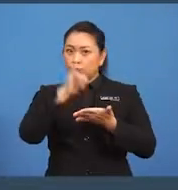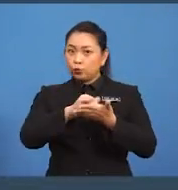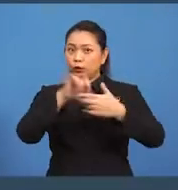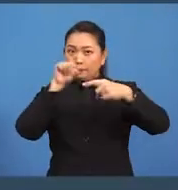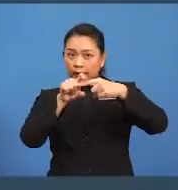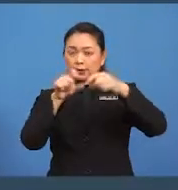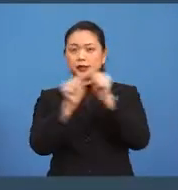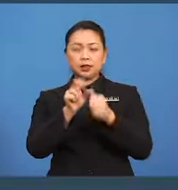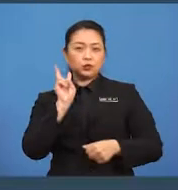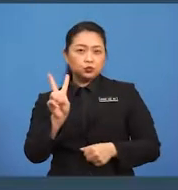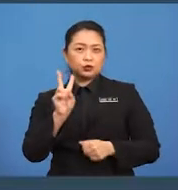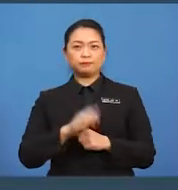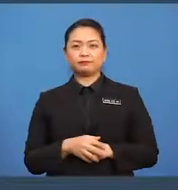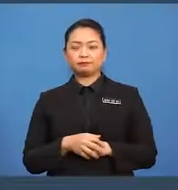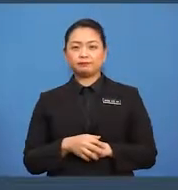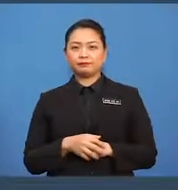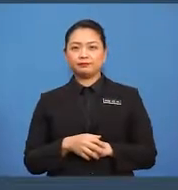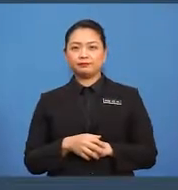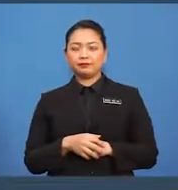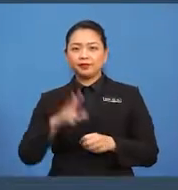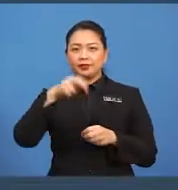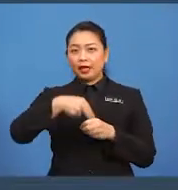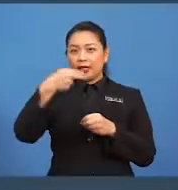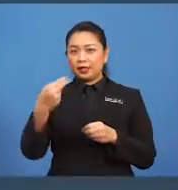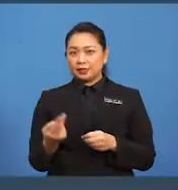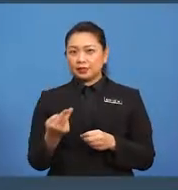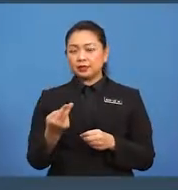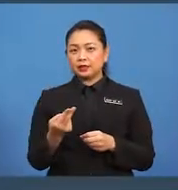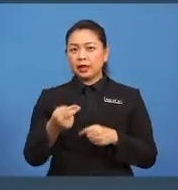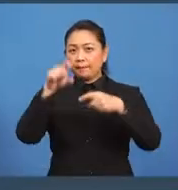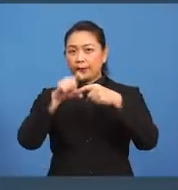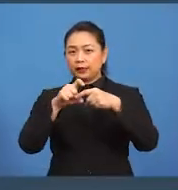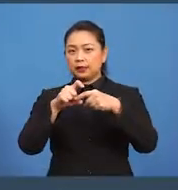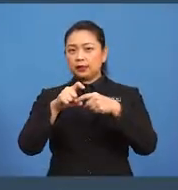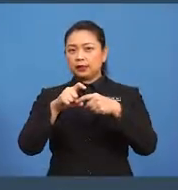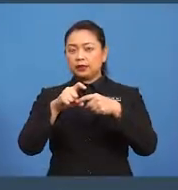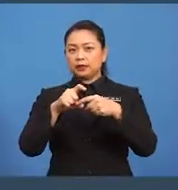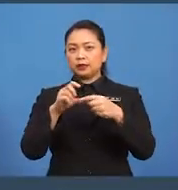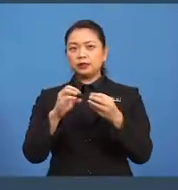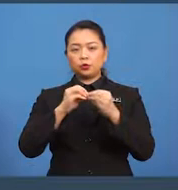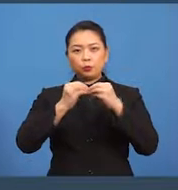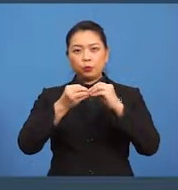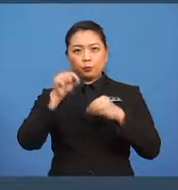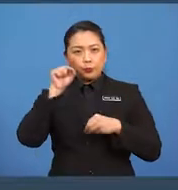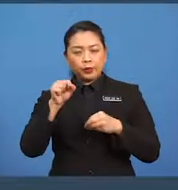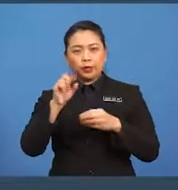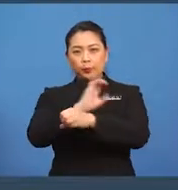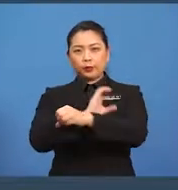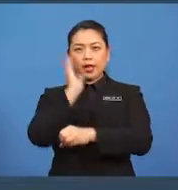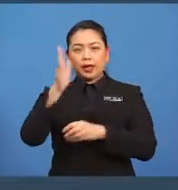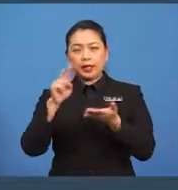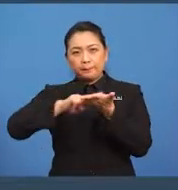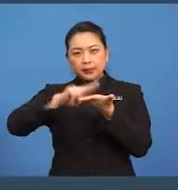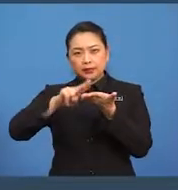2. Sekiranya hasil bahagi ini merupakan nombor perpuluhan, komputer akan membaca nombor